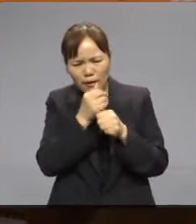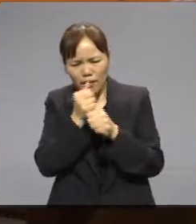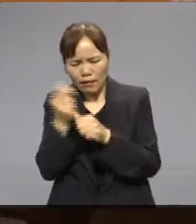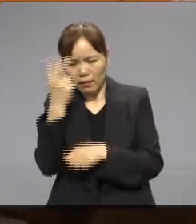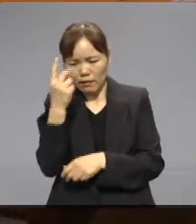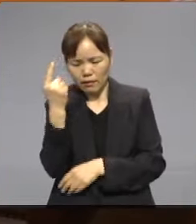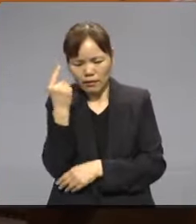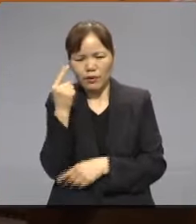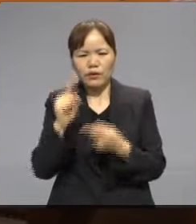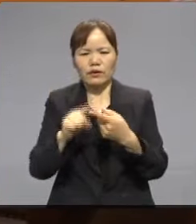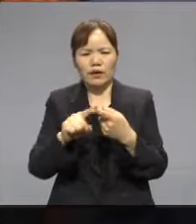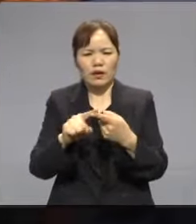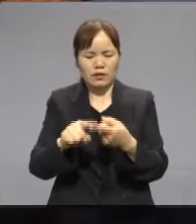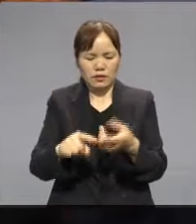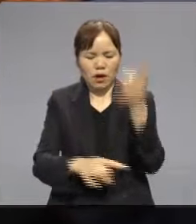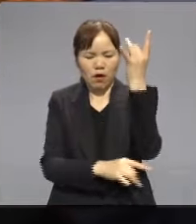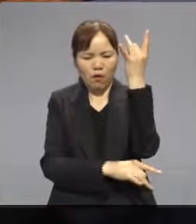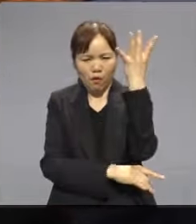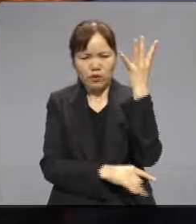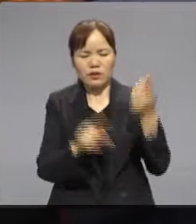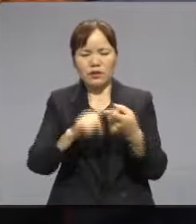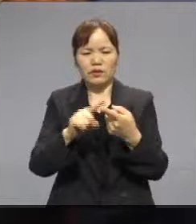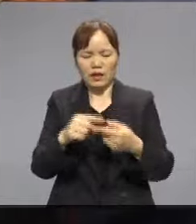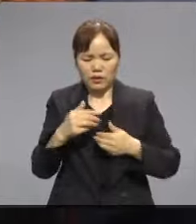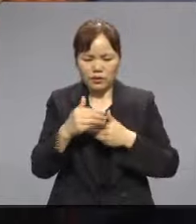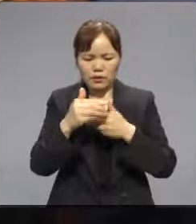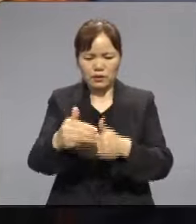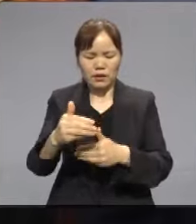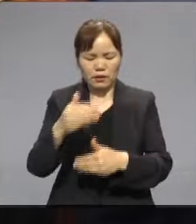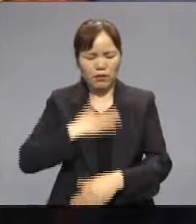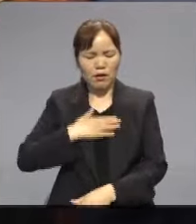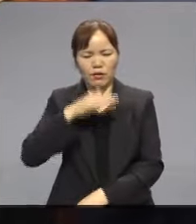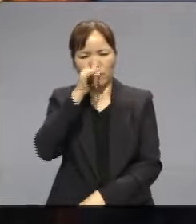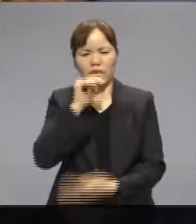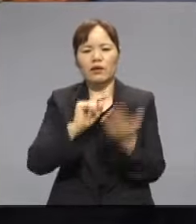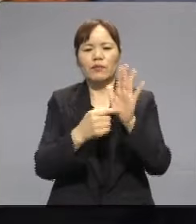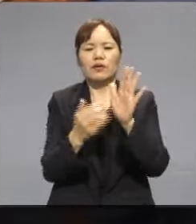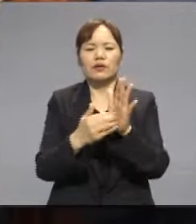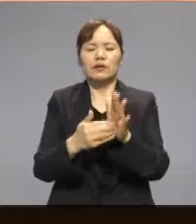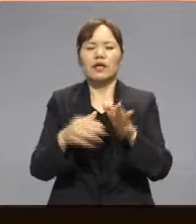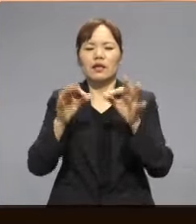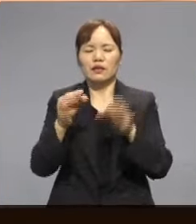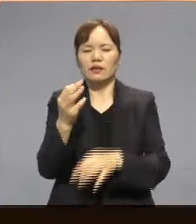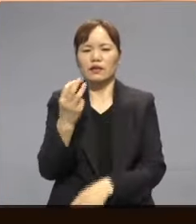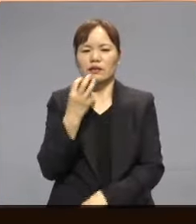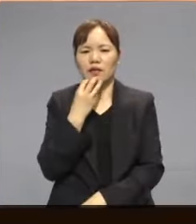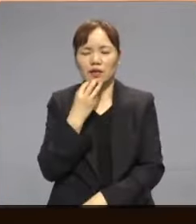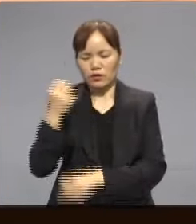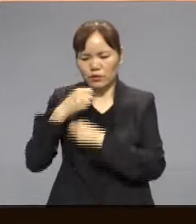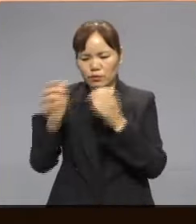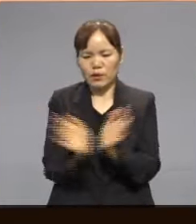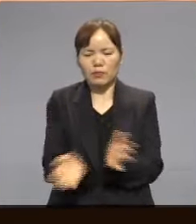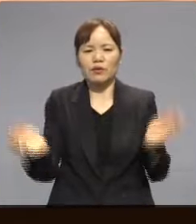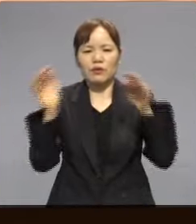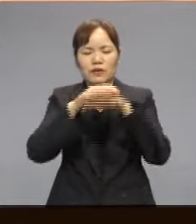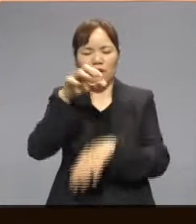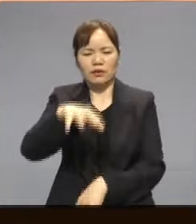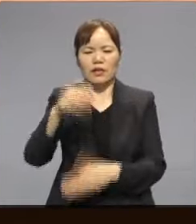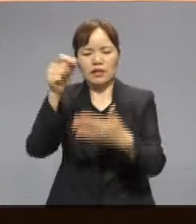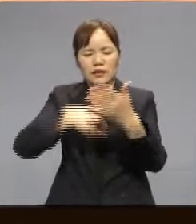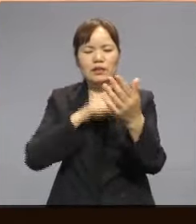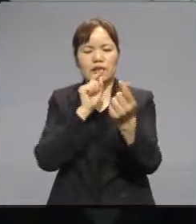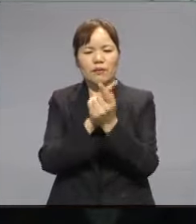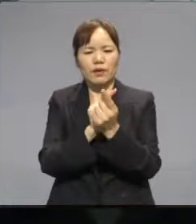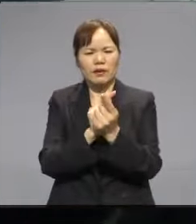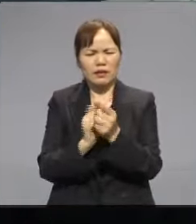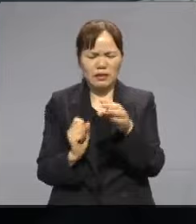따라 이루어진 조처로 안다고 언급했습니다. 김 청장은 서울 국방부 청사에서 기자들과 만나 과잉 경호